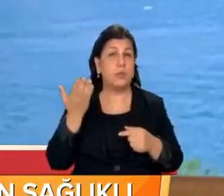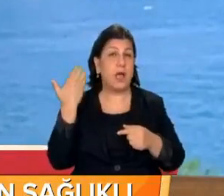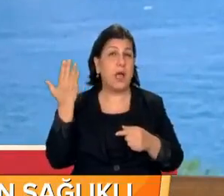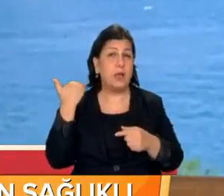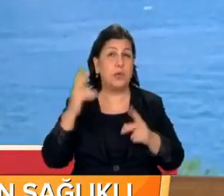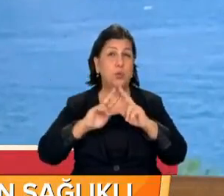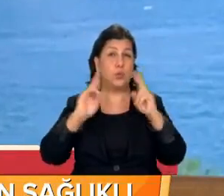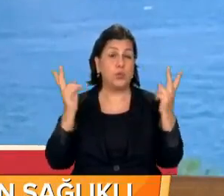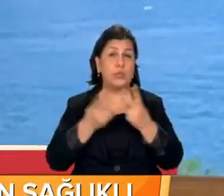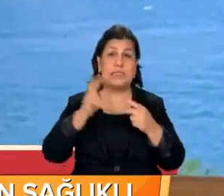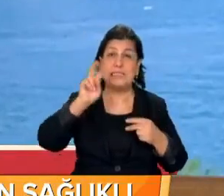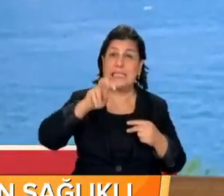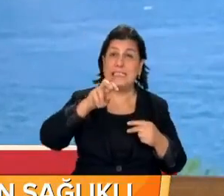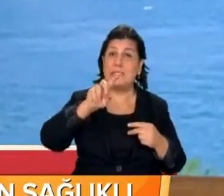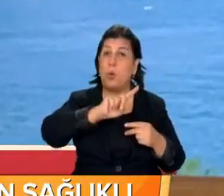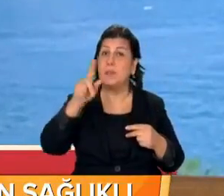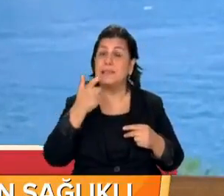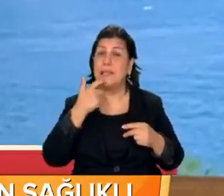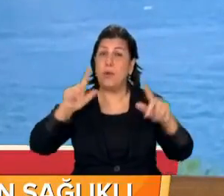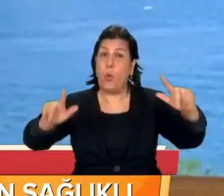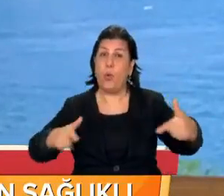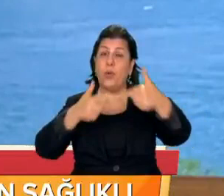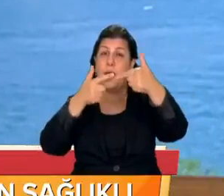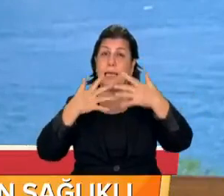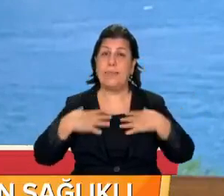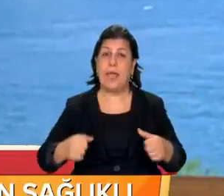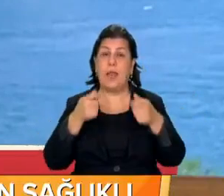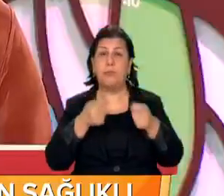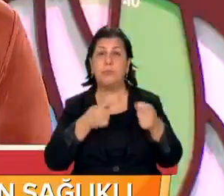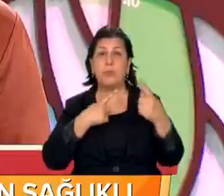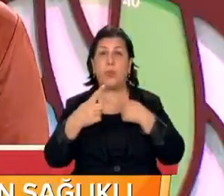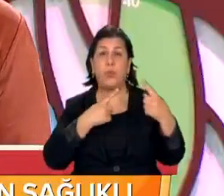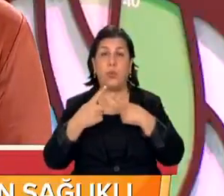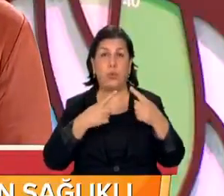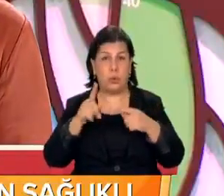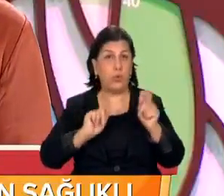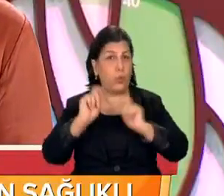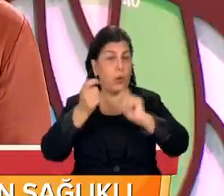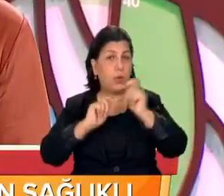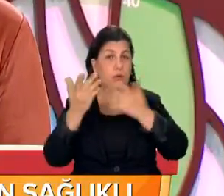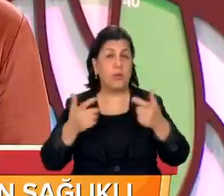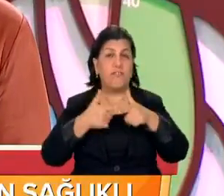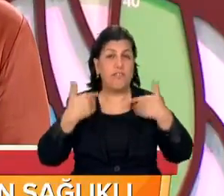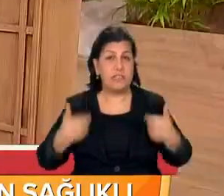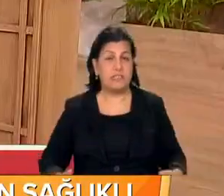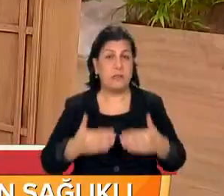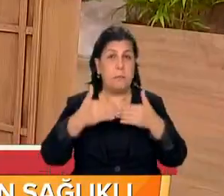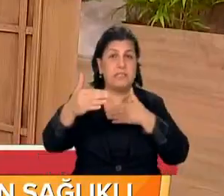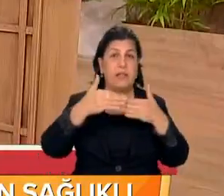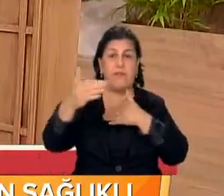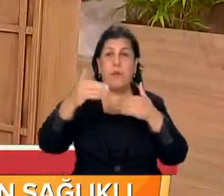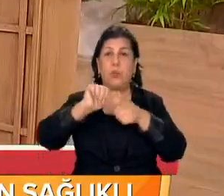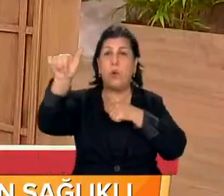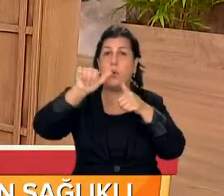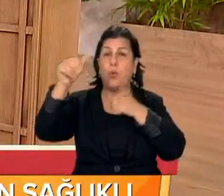konularda Aslında dünyada 8 10 senedir online terapiler çok efektif bir şekilde kullanılıyor fiziksel olarak mesafelerin